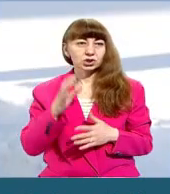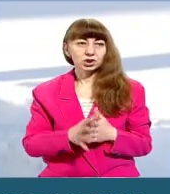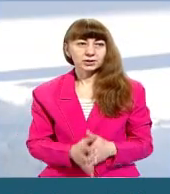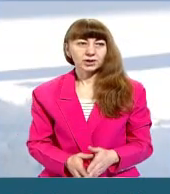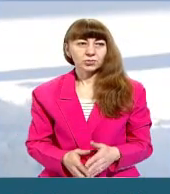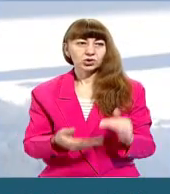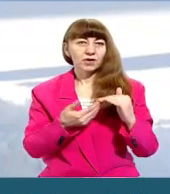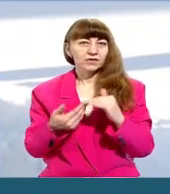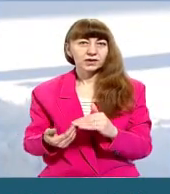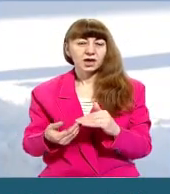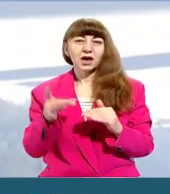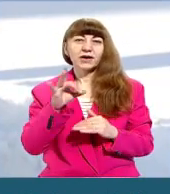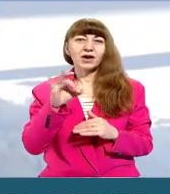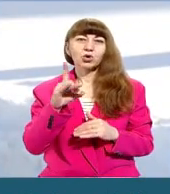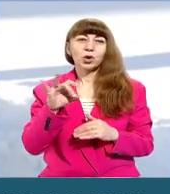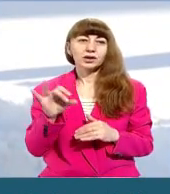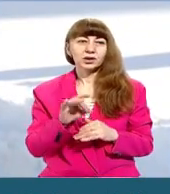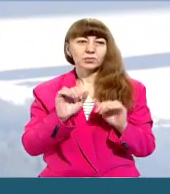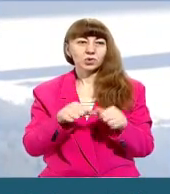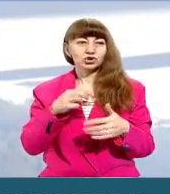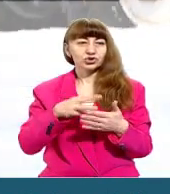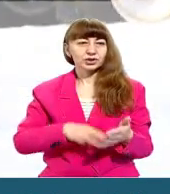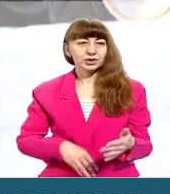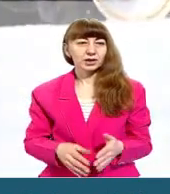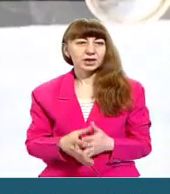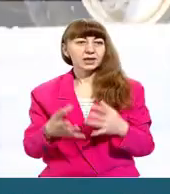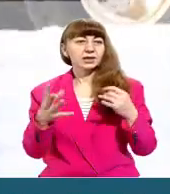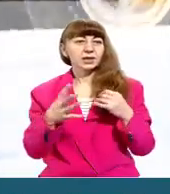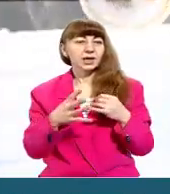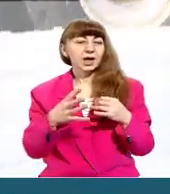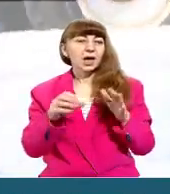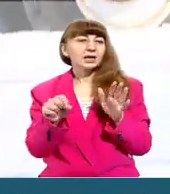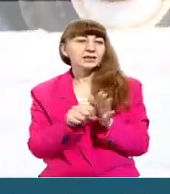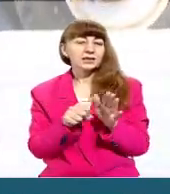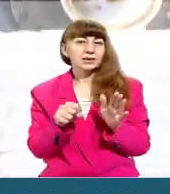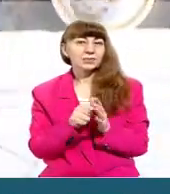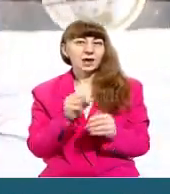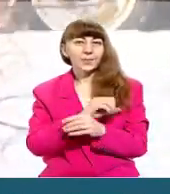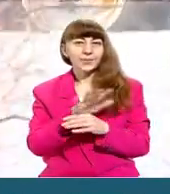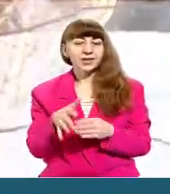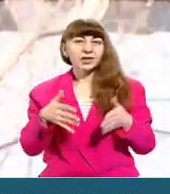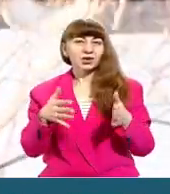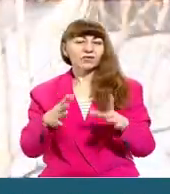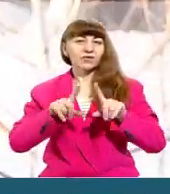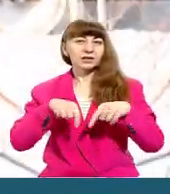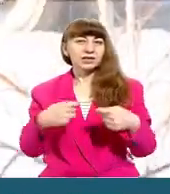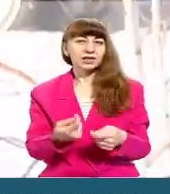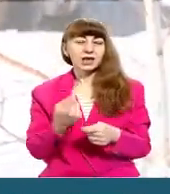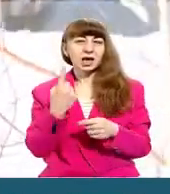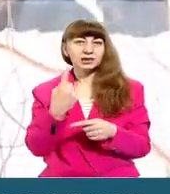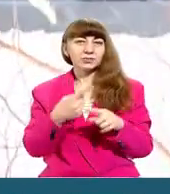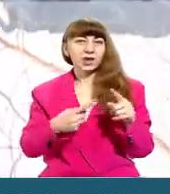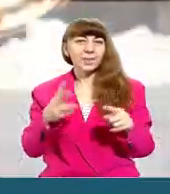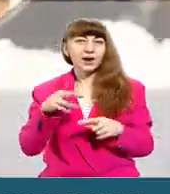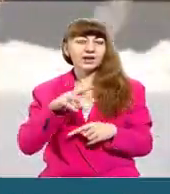Облыс орталығының жолдарын қысқа күтіп ұстауға биыл 1,5 миллиард теңге бөлінді. Мердігер ұйымдар жолдар мен тротуарларды